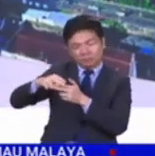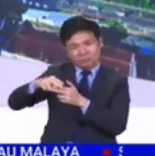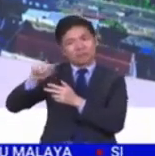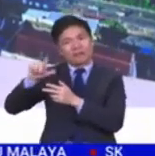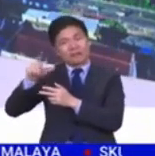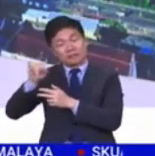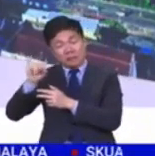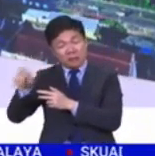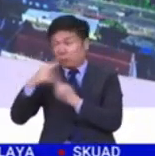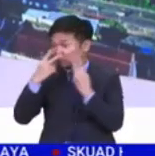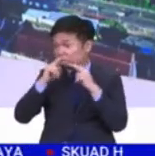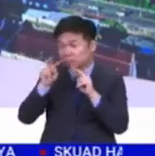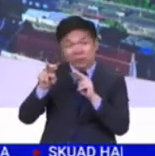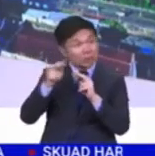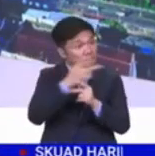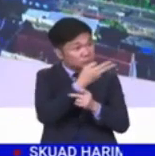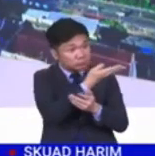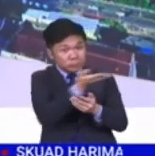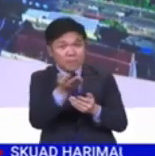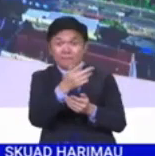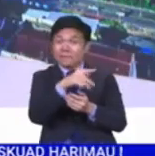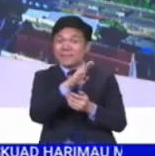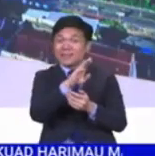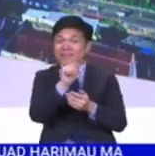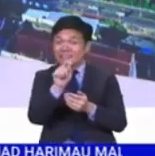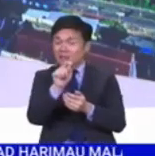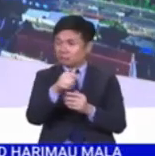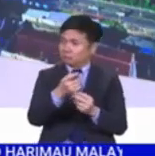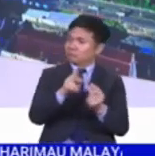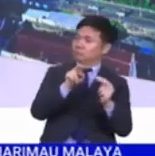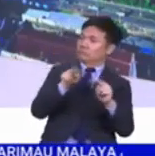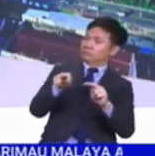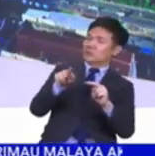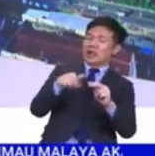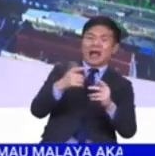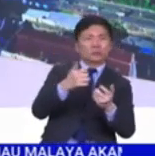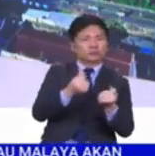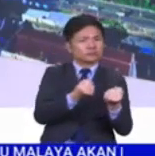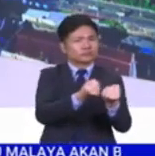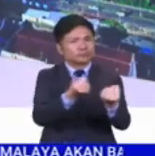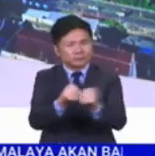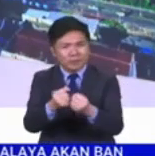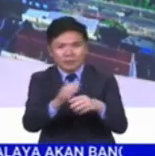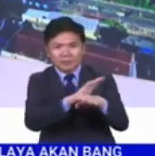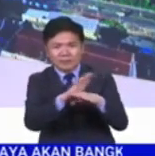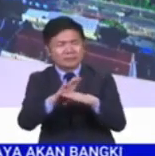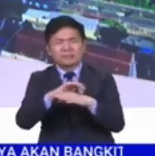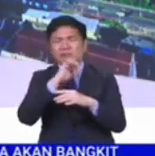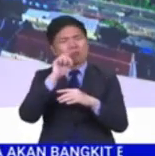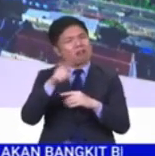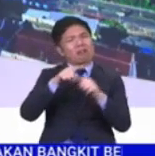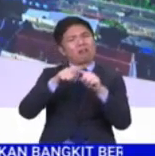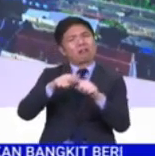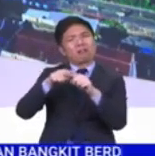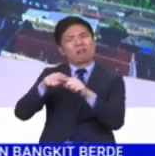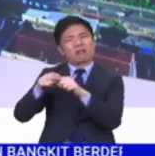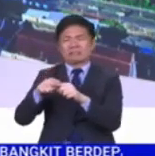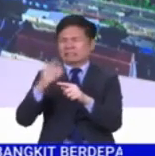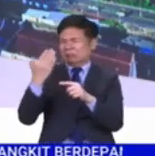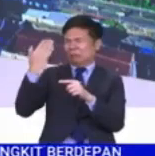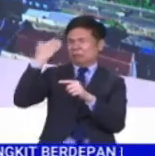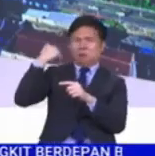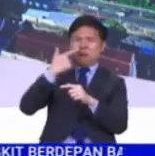kerajaan negeri serta pihak berkuasa tempatan PBT perlu menjadi pemudah cara dengan tidak terlalu bergantung kepada peraturan